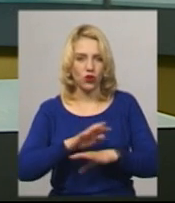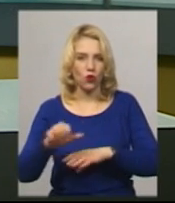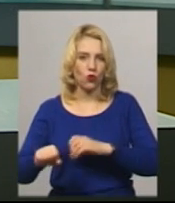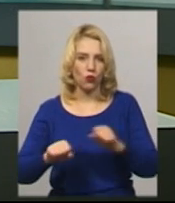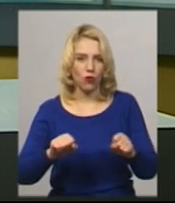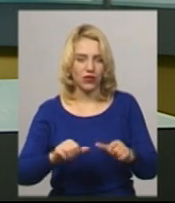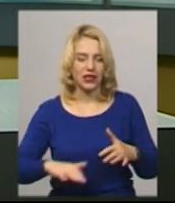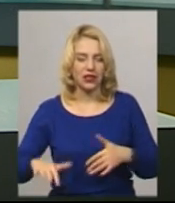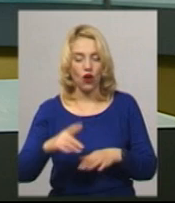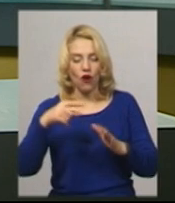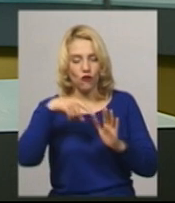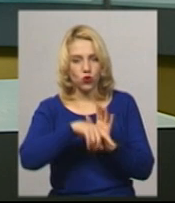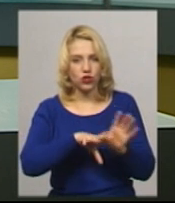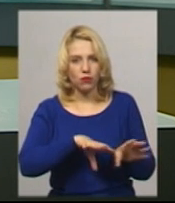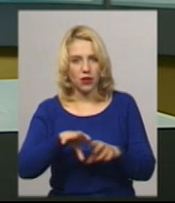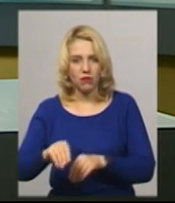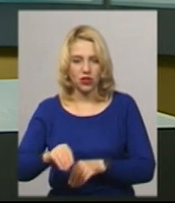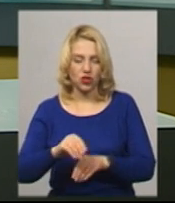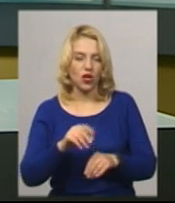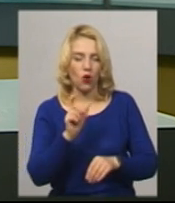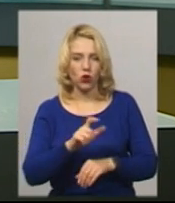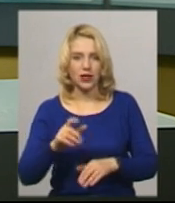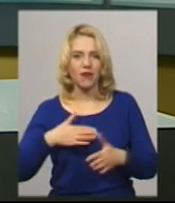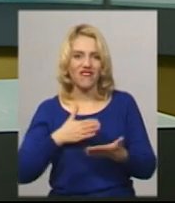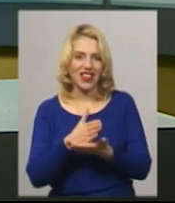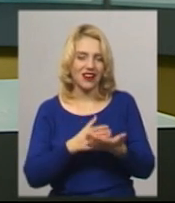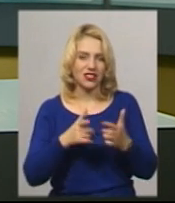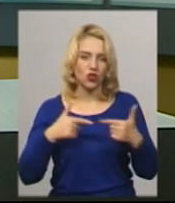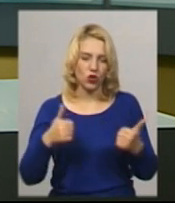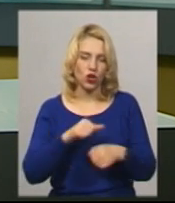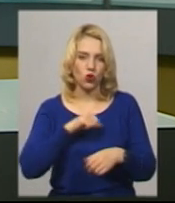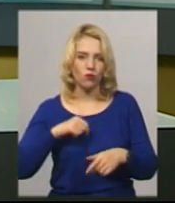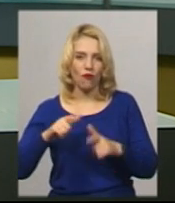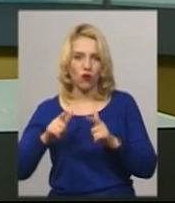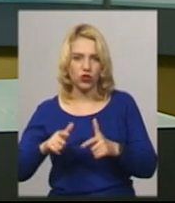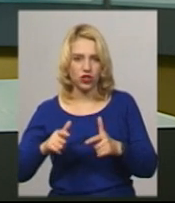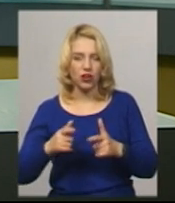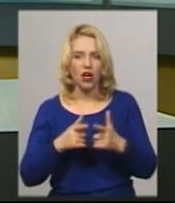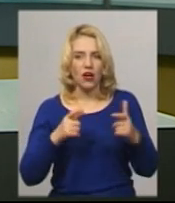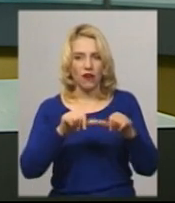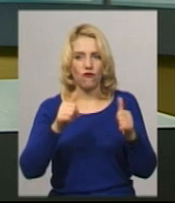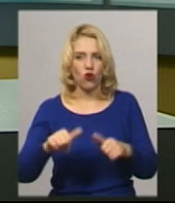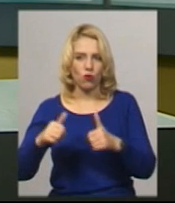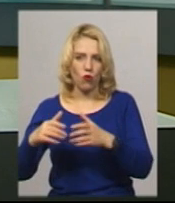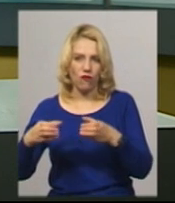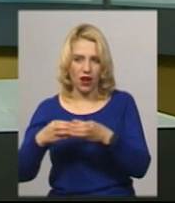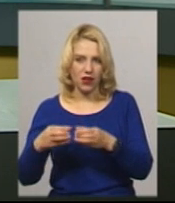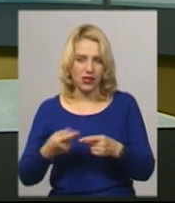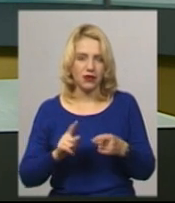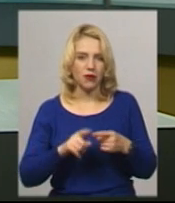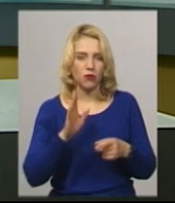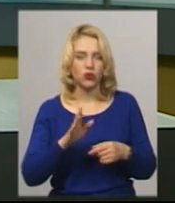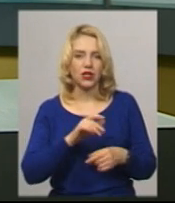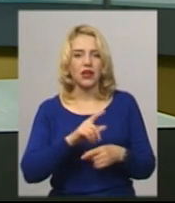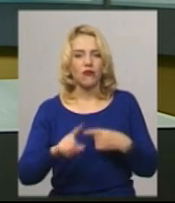внутрішньопереміщених осіб, ветеранських організацій та добровольчих формувань. Міжнародні змагання ігри нескорених відбудуться у травні наступного року